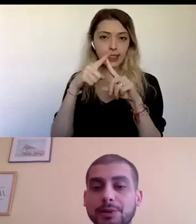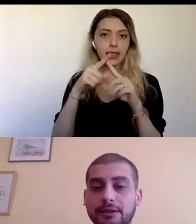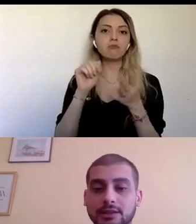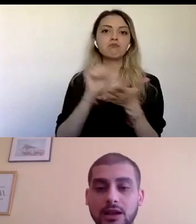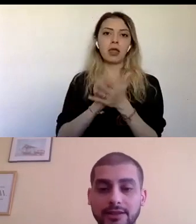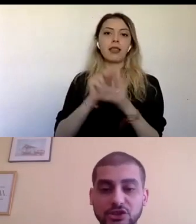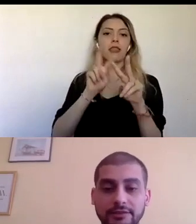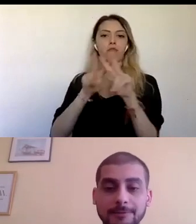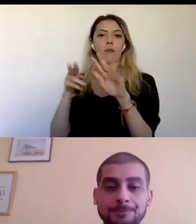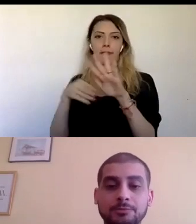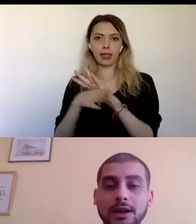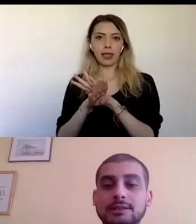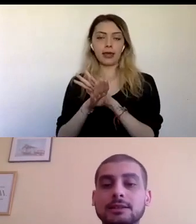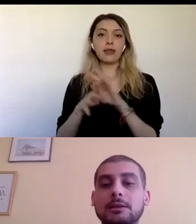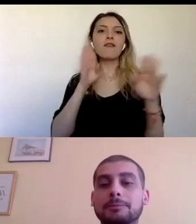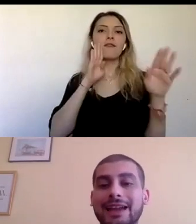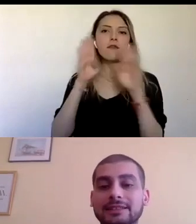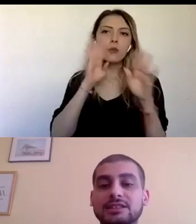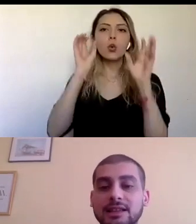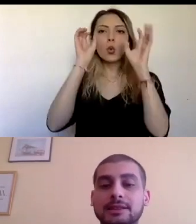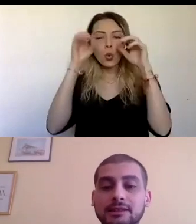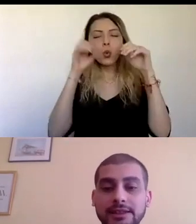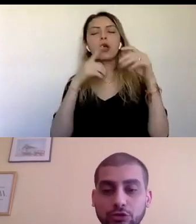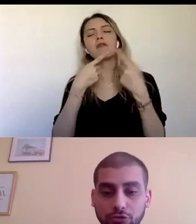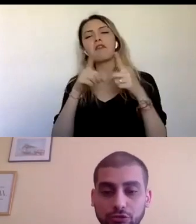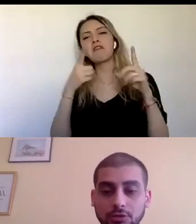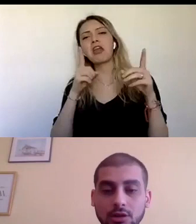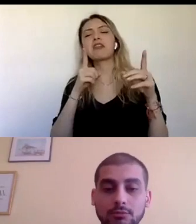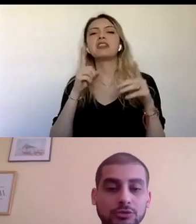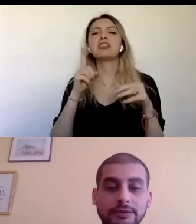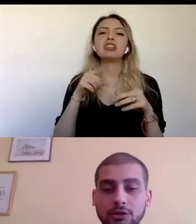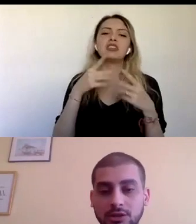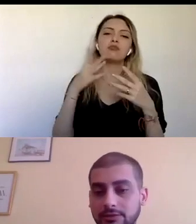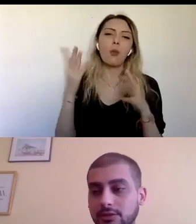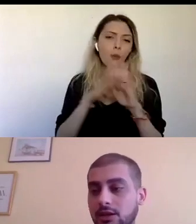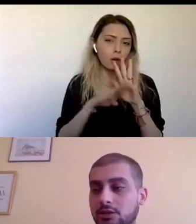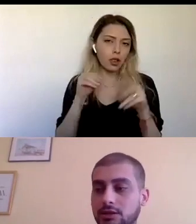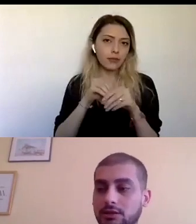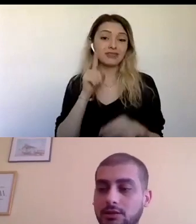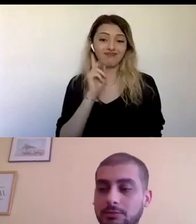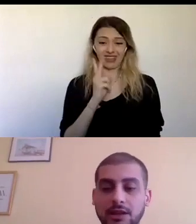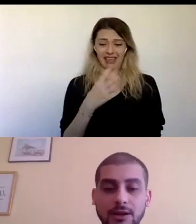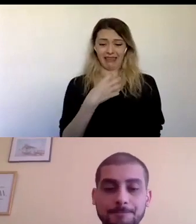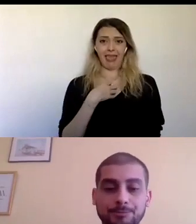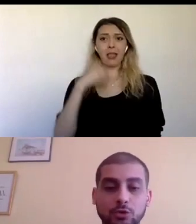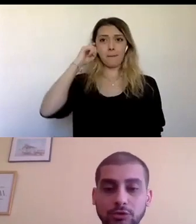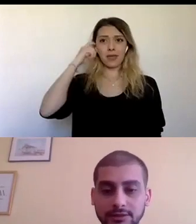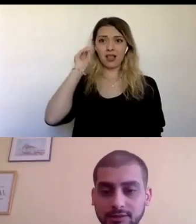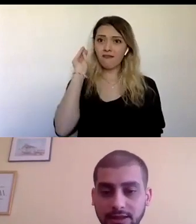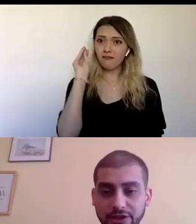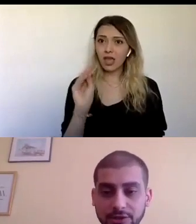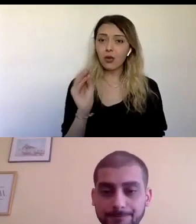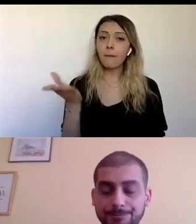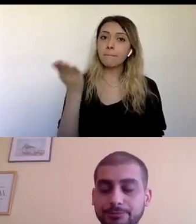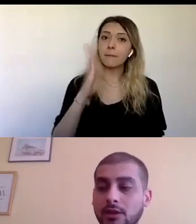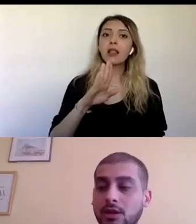diğer üçüncü parti araçlara bazı kendi kişisel bilginizi veriyorsunuz. Bunlar ne olabilir? Bir defa